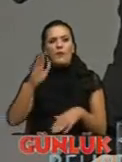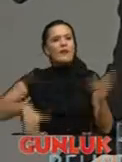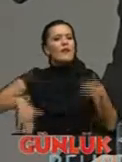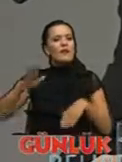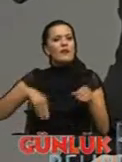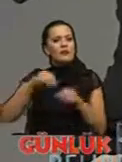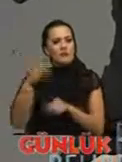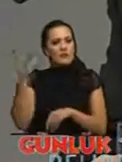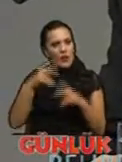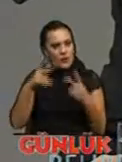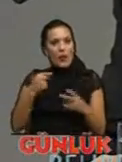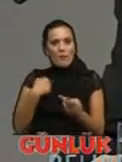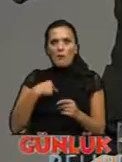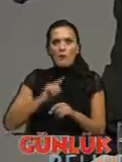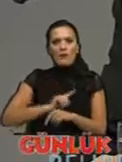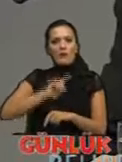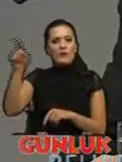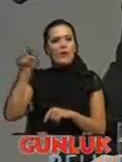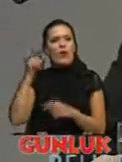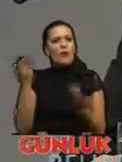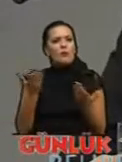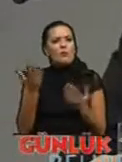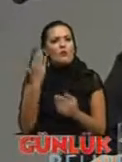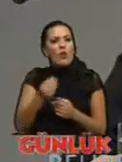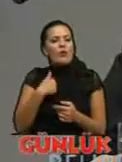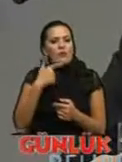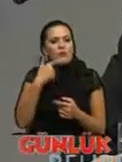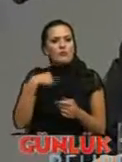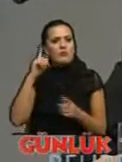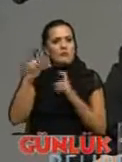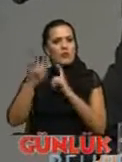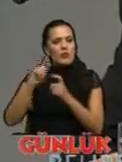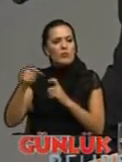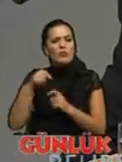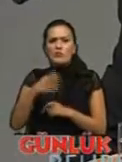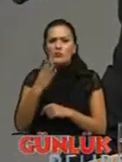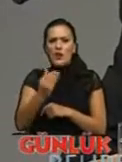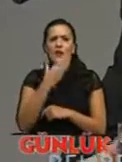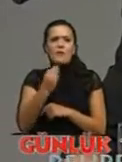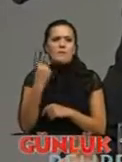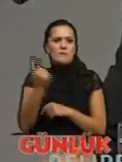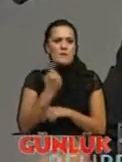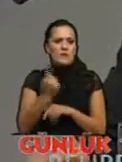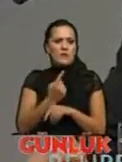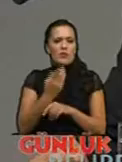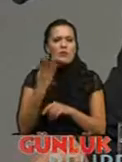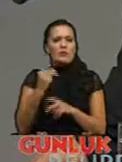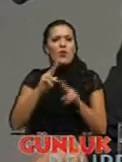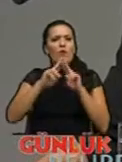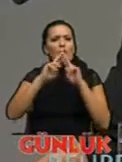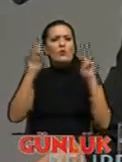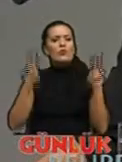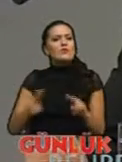sallayarak buraya gelebiliyor. Ben oraya giderken hop ne oldu falan diye soruyorlar. Bu çok ayıp bir şey. Çok ulusal